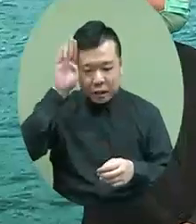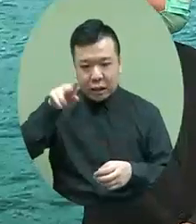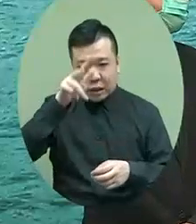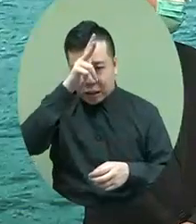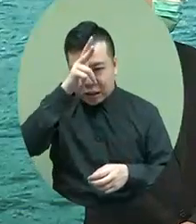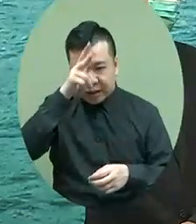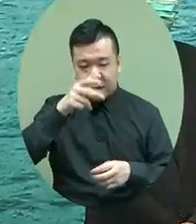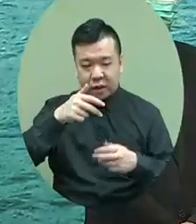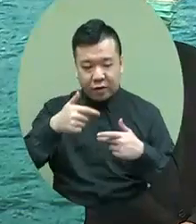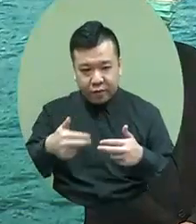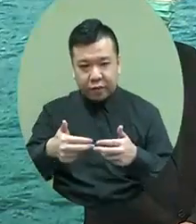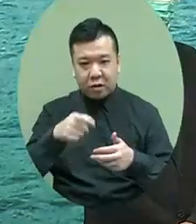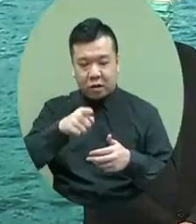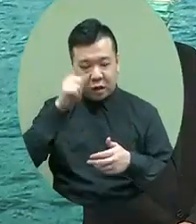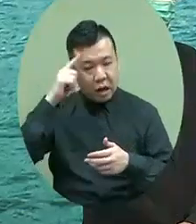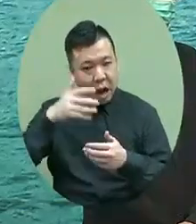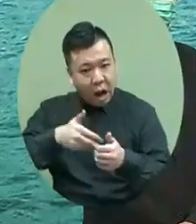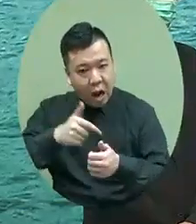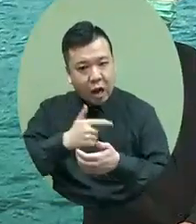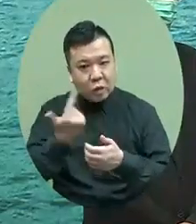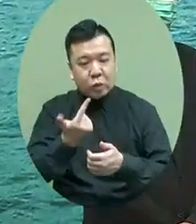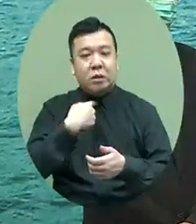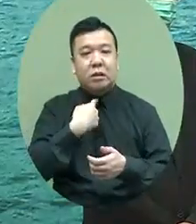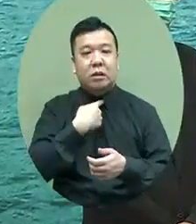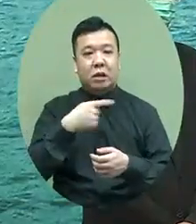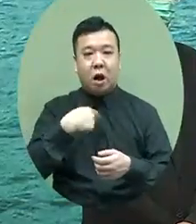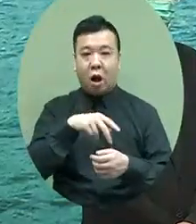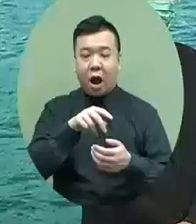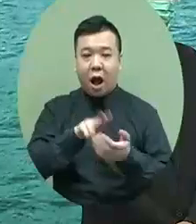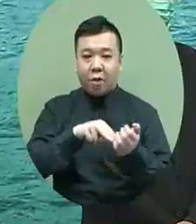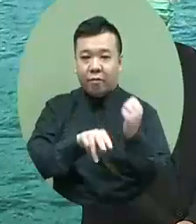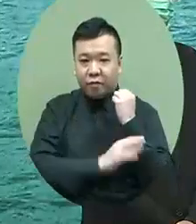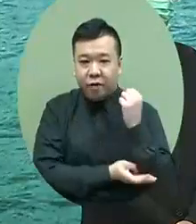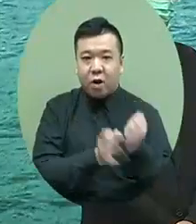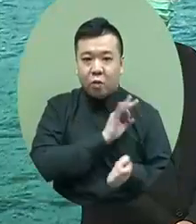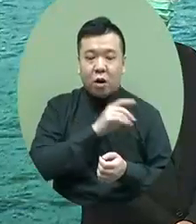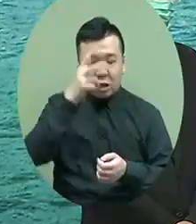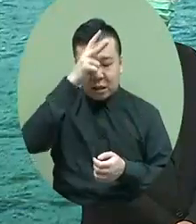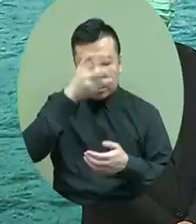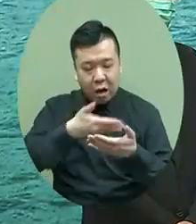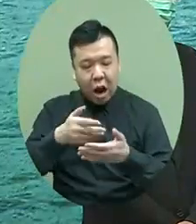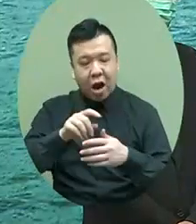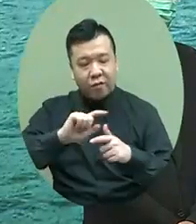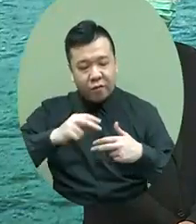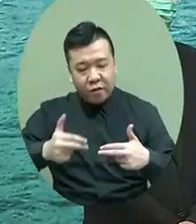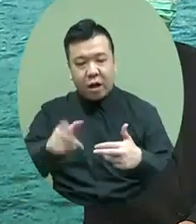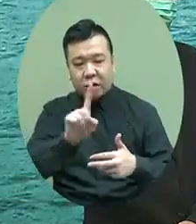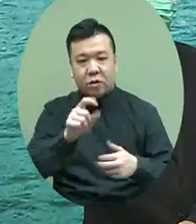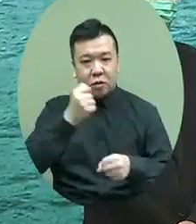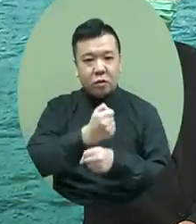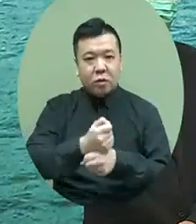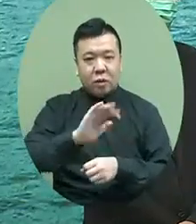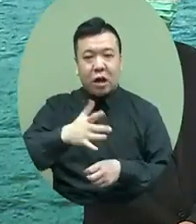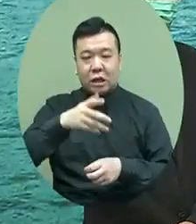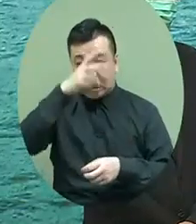體政府的施政咧我都要了解更多，因為咧都作為立法會議員，都雖然對於政策相對熟悉，但係都對於